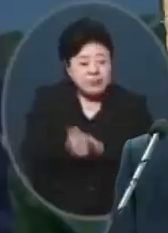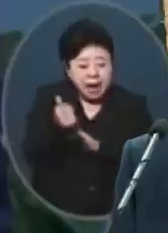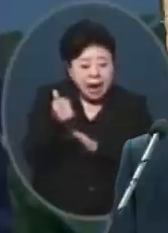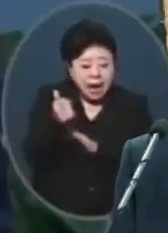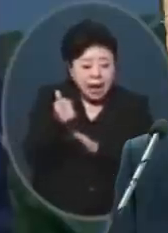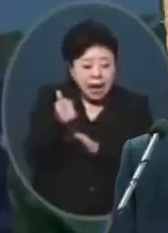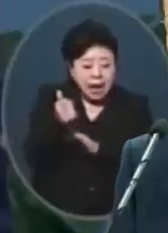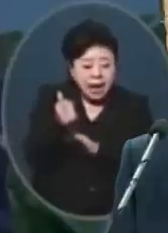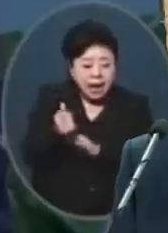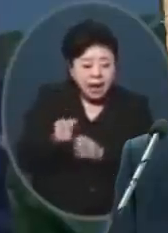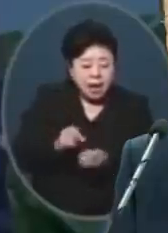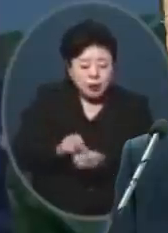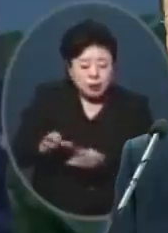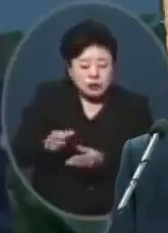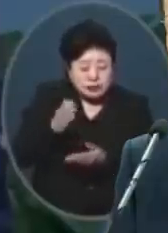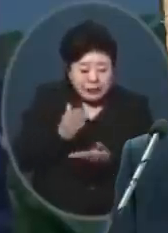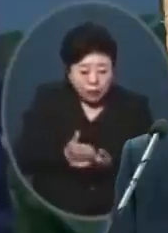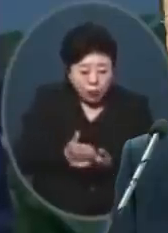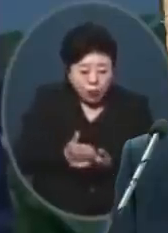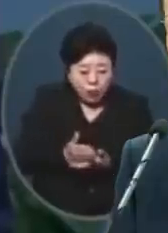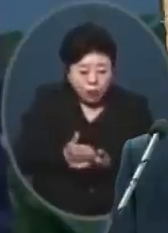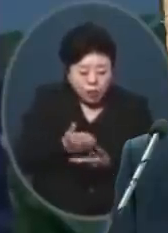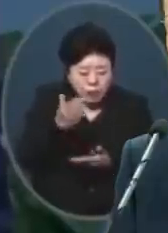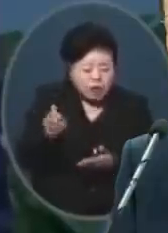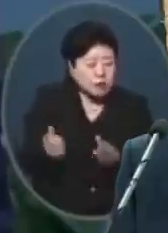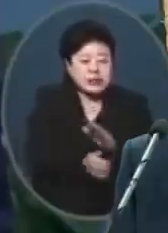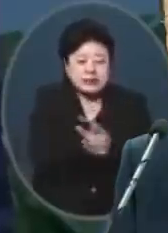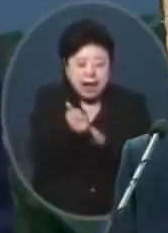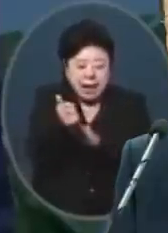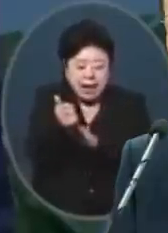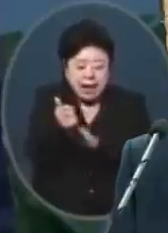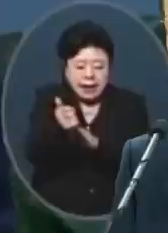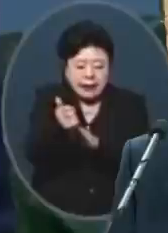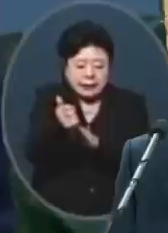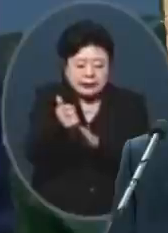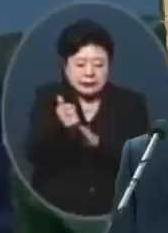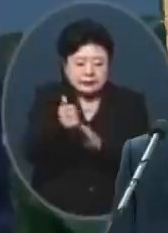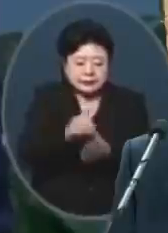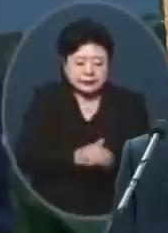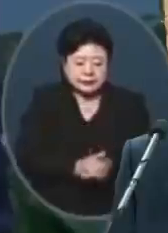희망을 놓치지 말고 여러분의 희망의